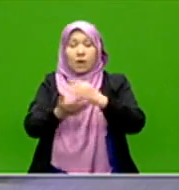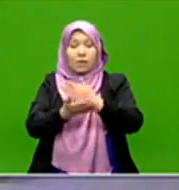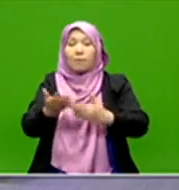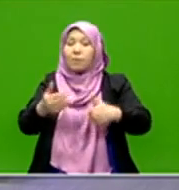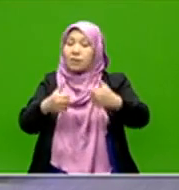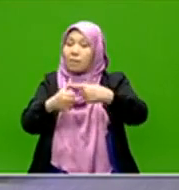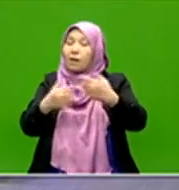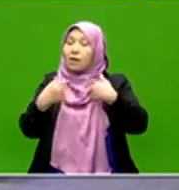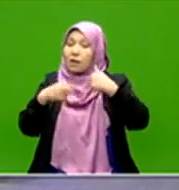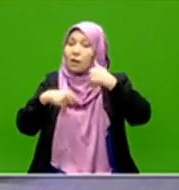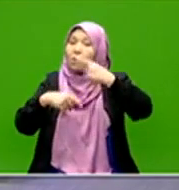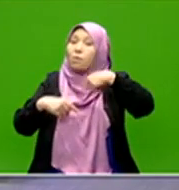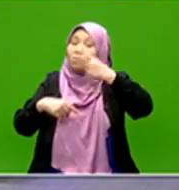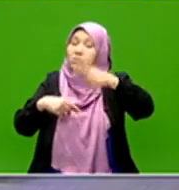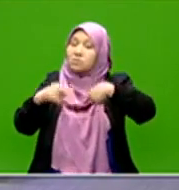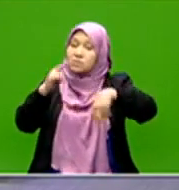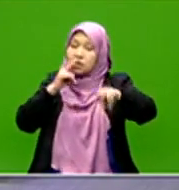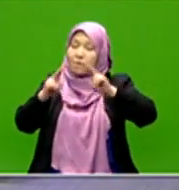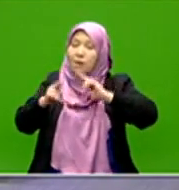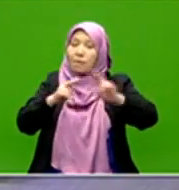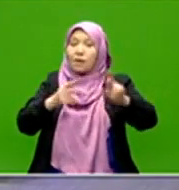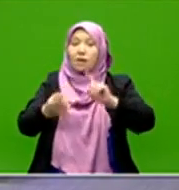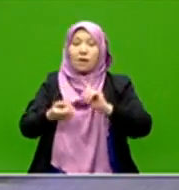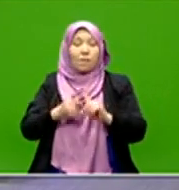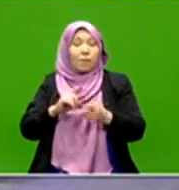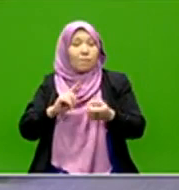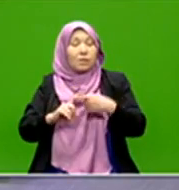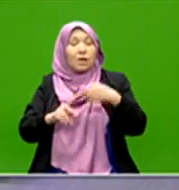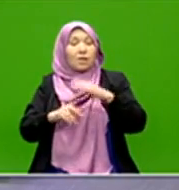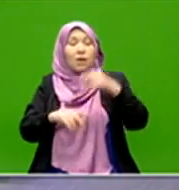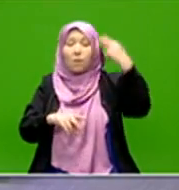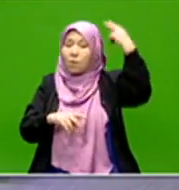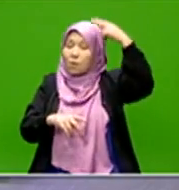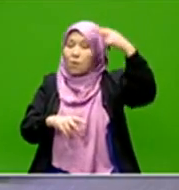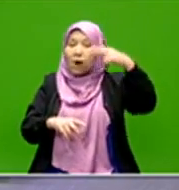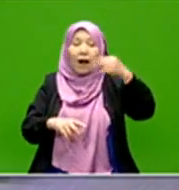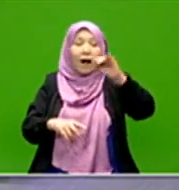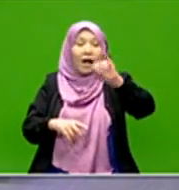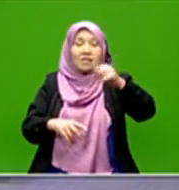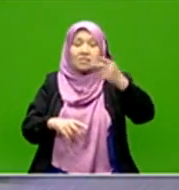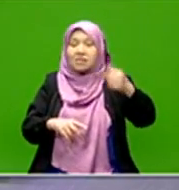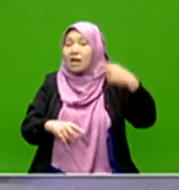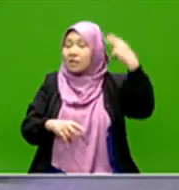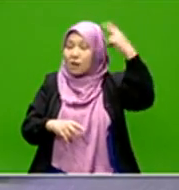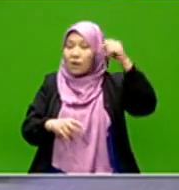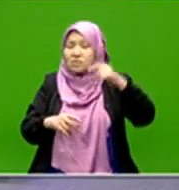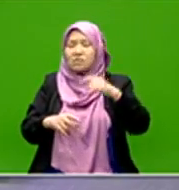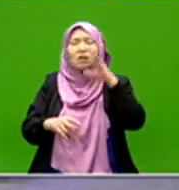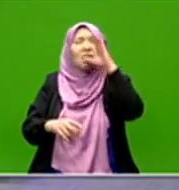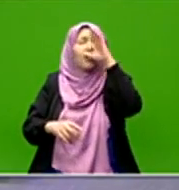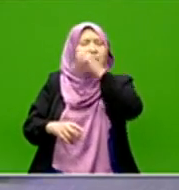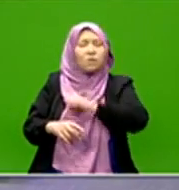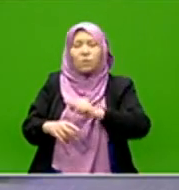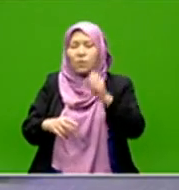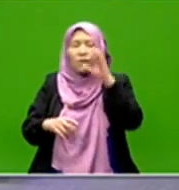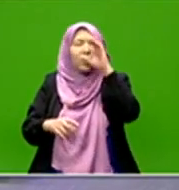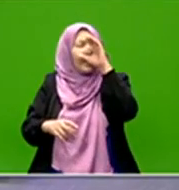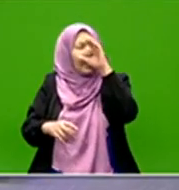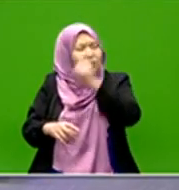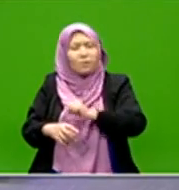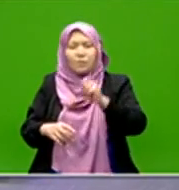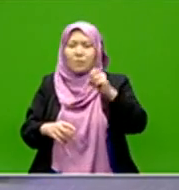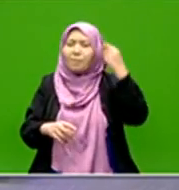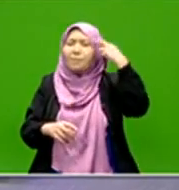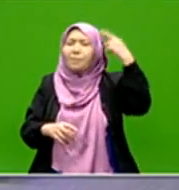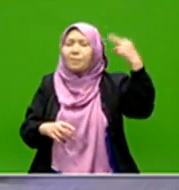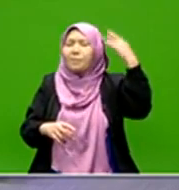kepada, yes, rakan-rakan sahabat tuan-tuan haji, puan-puan hajah yang rindu kepada Baitullah Al-Haram Allah pada Raya Adha ini. Sila ustaz. Betul